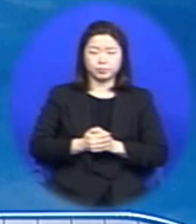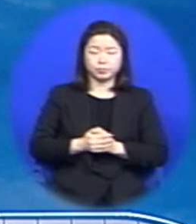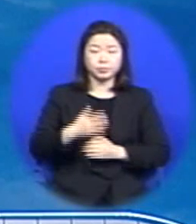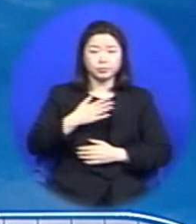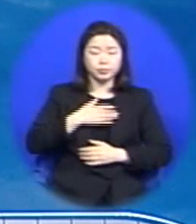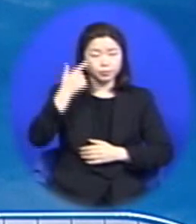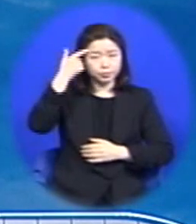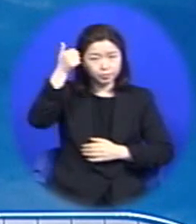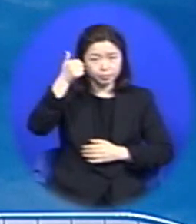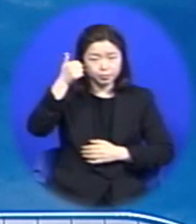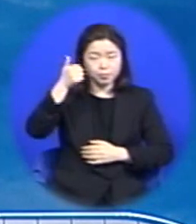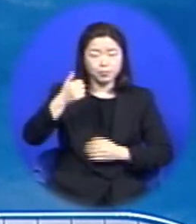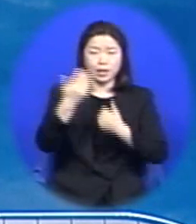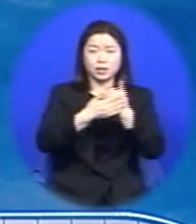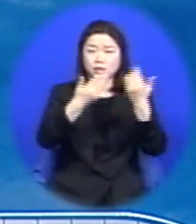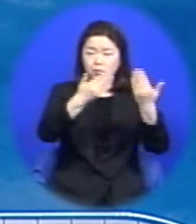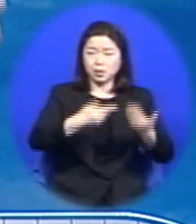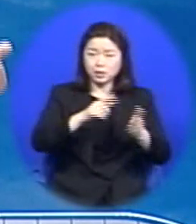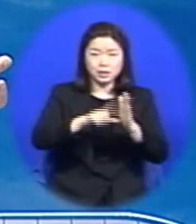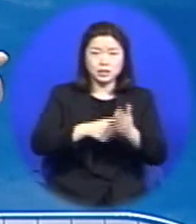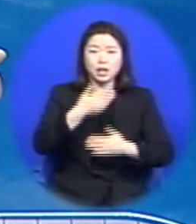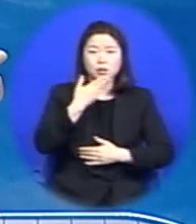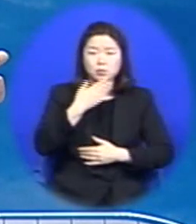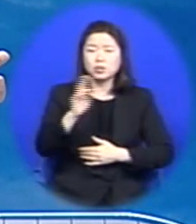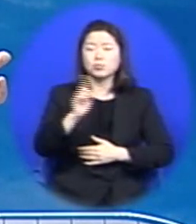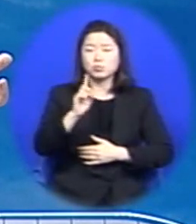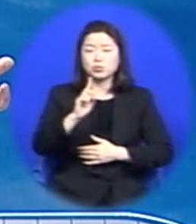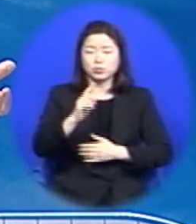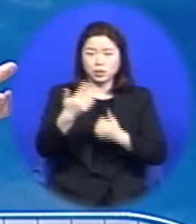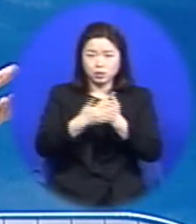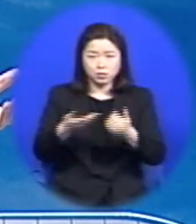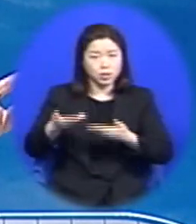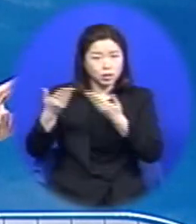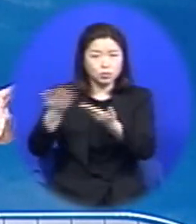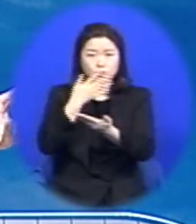목사가 은혜 받는 시간이 없이 무슨 은혜를 끼칠 수 있겠어요?